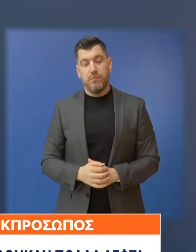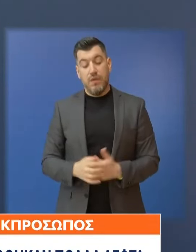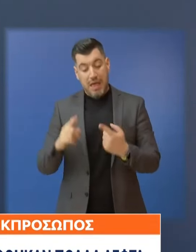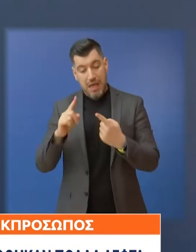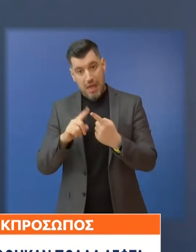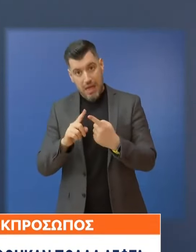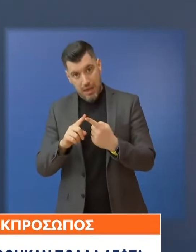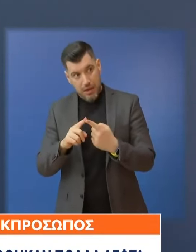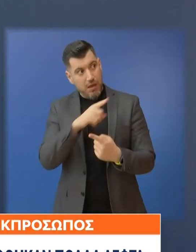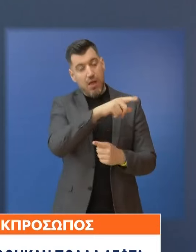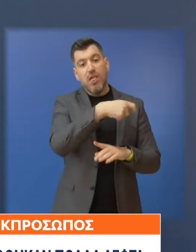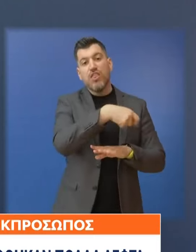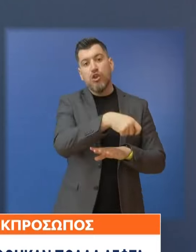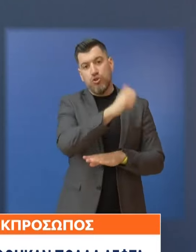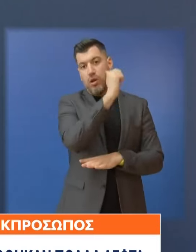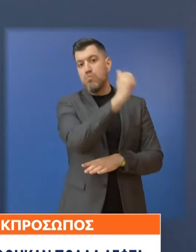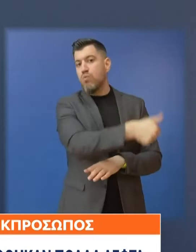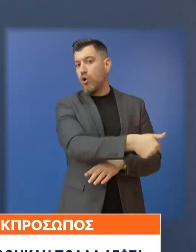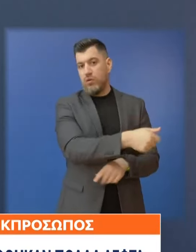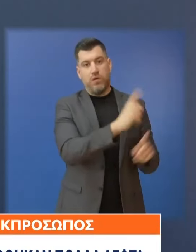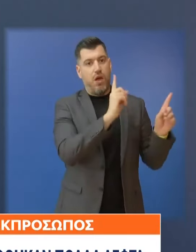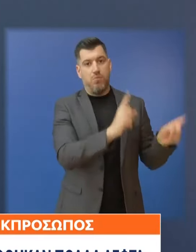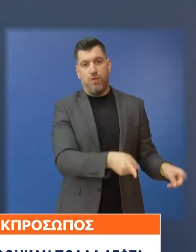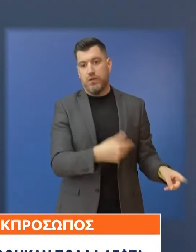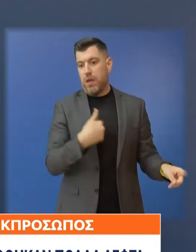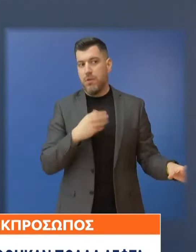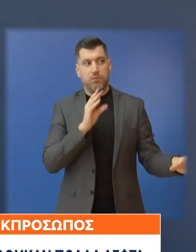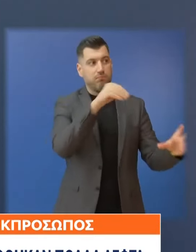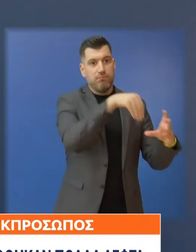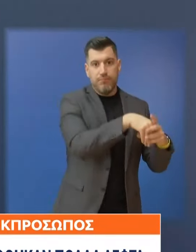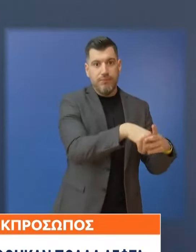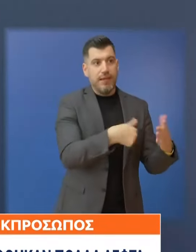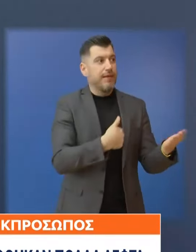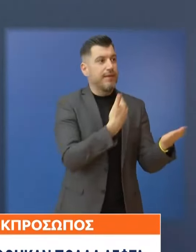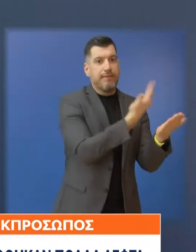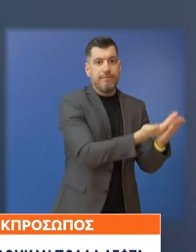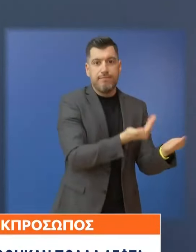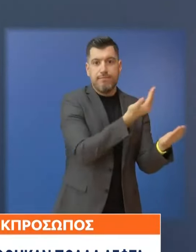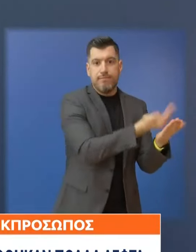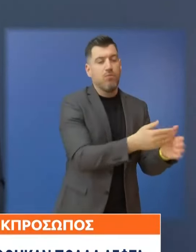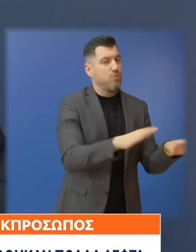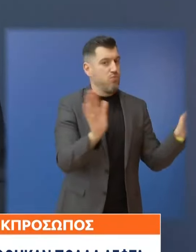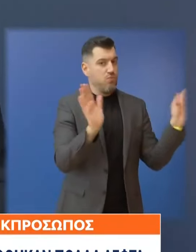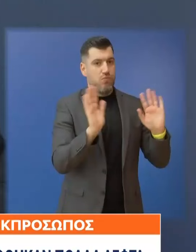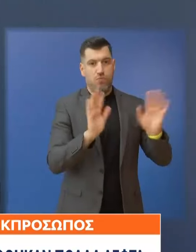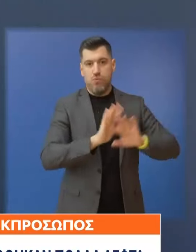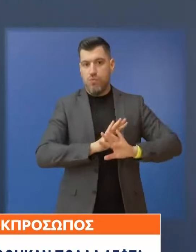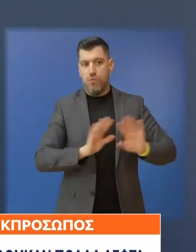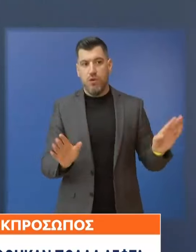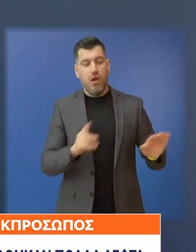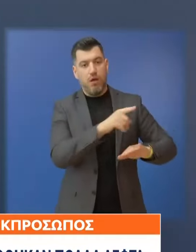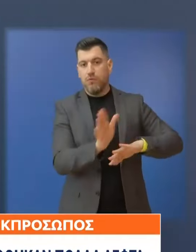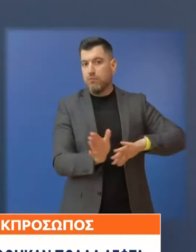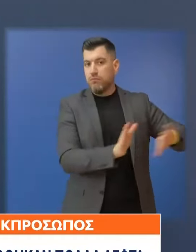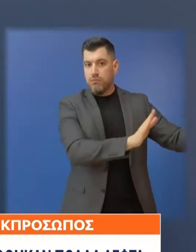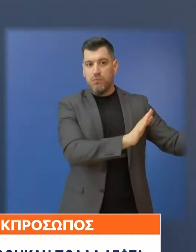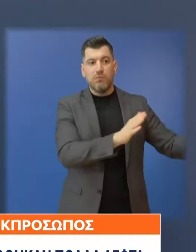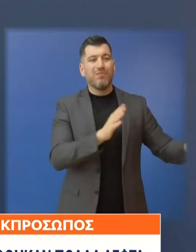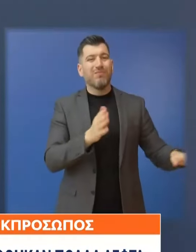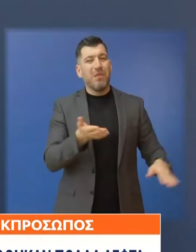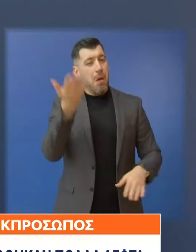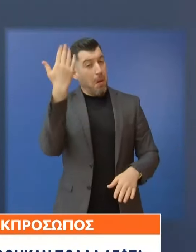κυβέρνηση αυτή να εμπλακεί σε αποφάσεις της δικαιοσύνης ή να ζητήσει το Α ή το Β από τη δικαιοσύνη. Αυτά ανήκουν σε άλλες εποχές, τότε που λειτουργούσαν